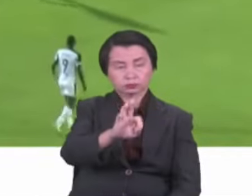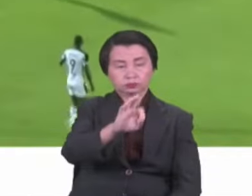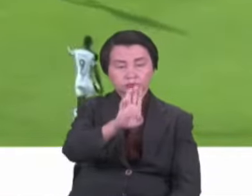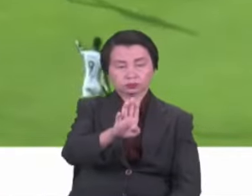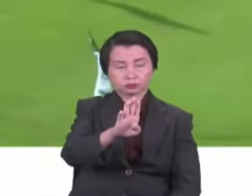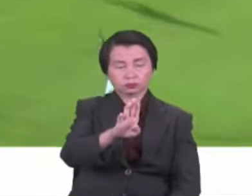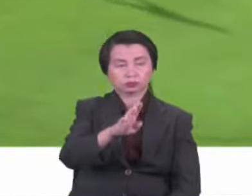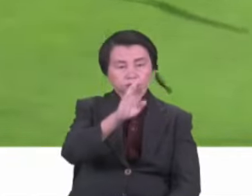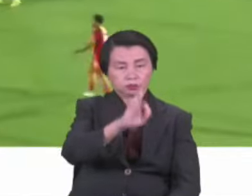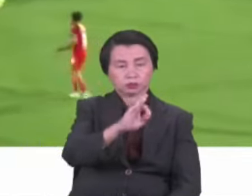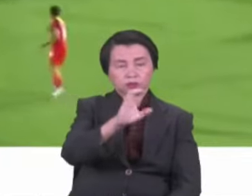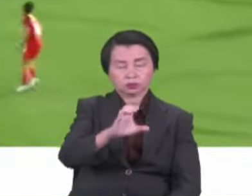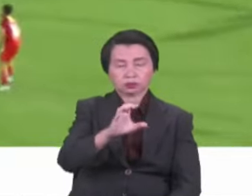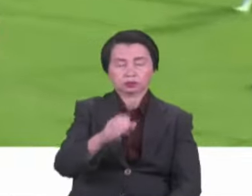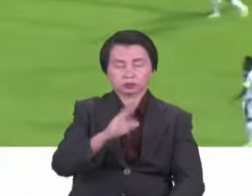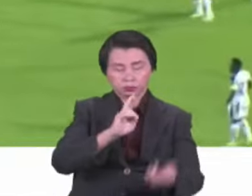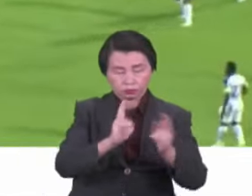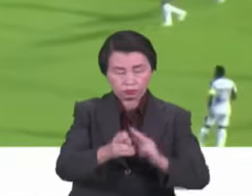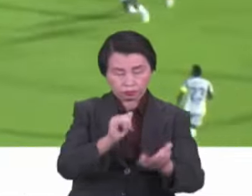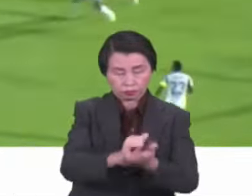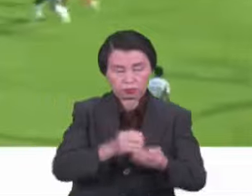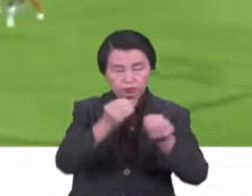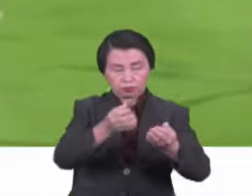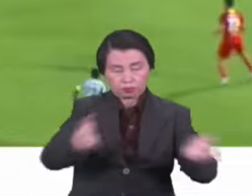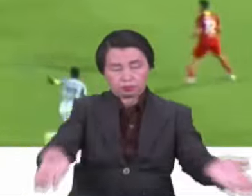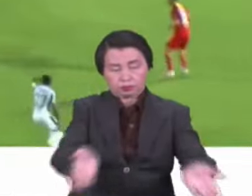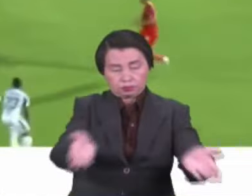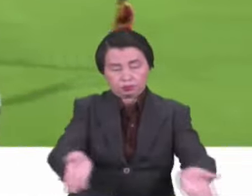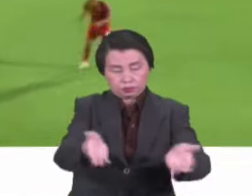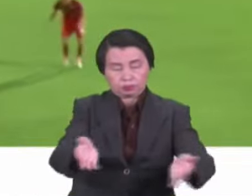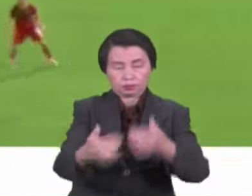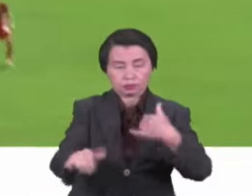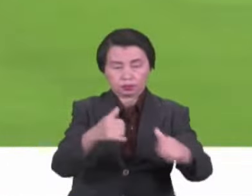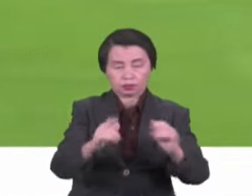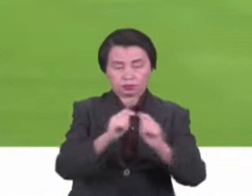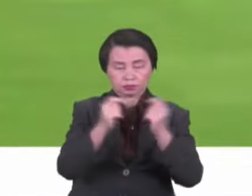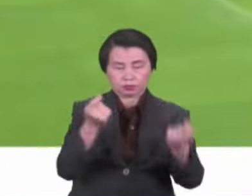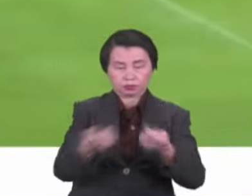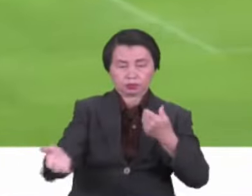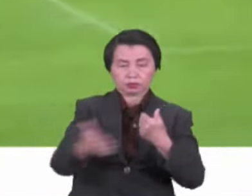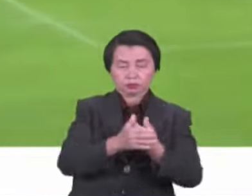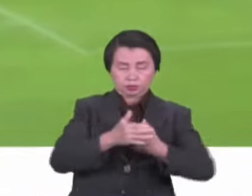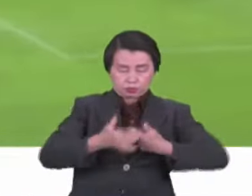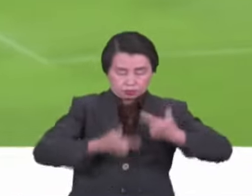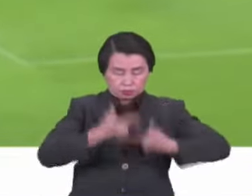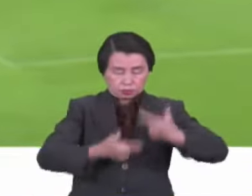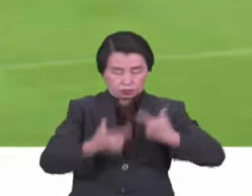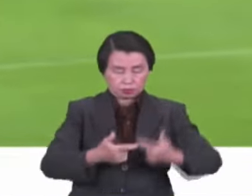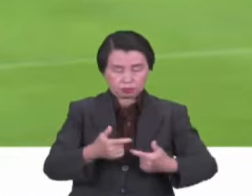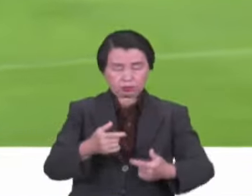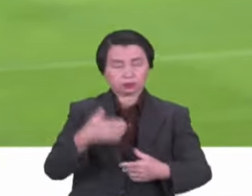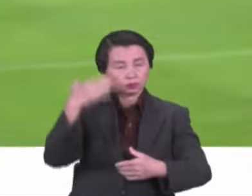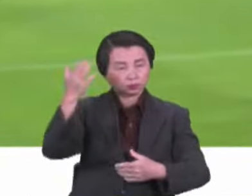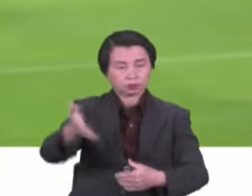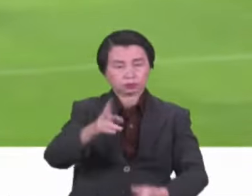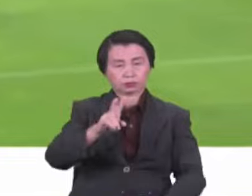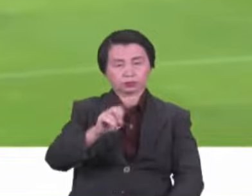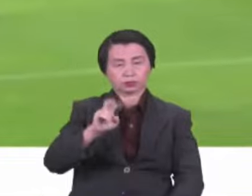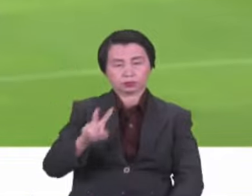perubahan ini, beliau yakin ia dapat menyuntik semangat para pemain sekaligus memastikan skuad itu kembali semula ke saingan Liga Super musim 2024